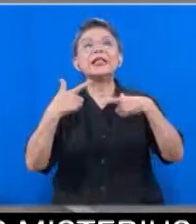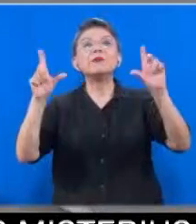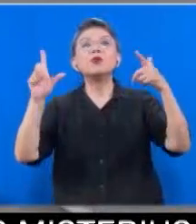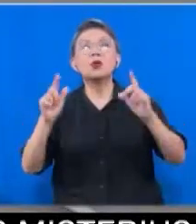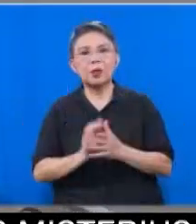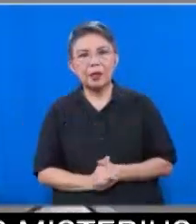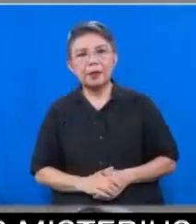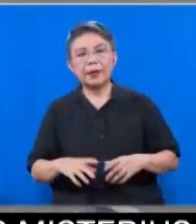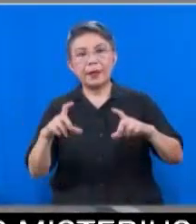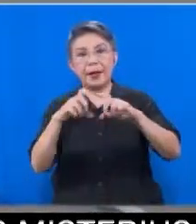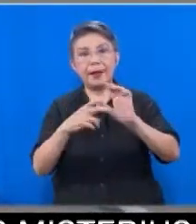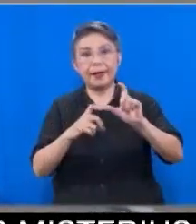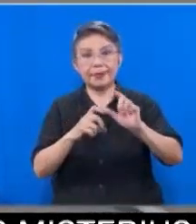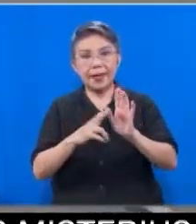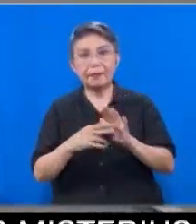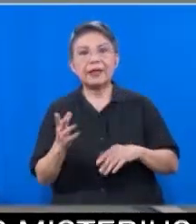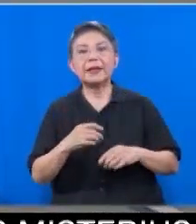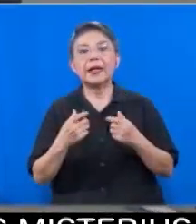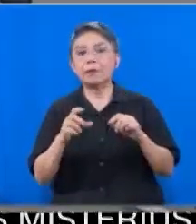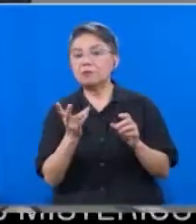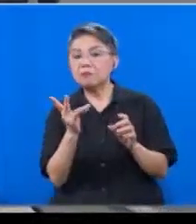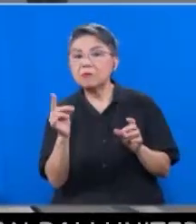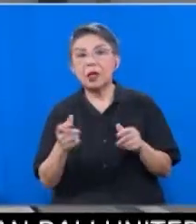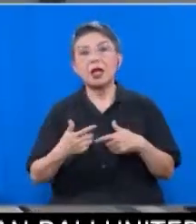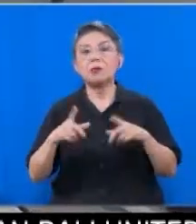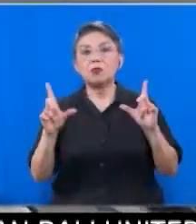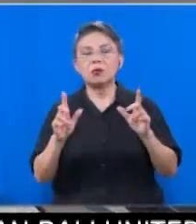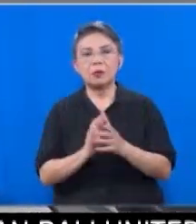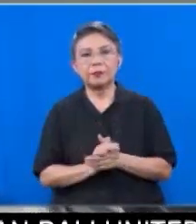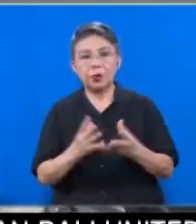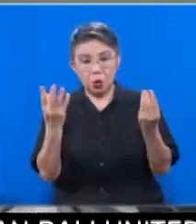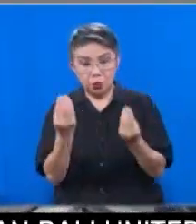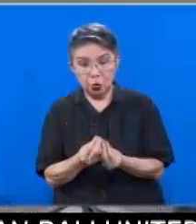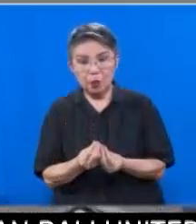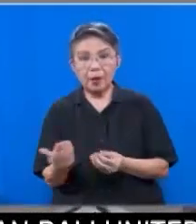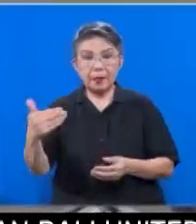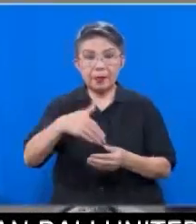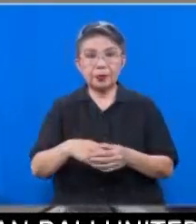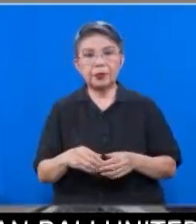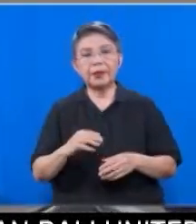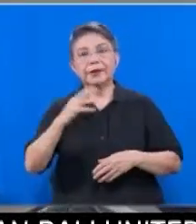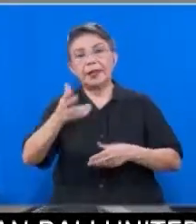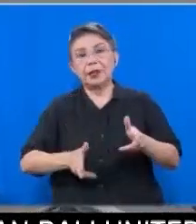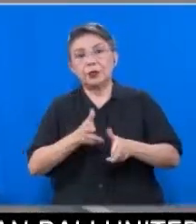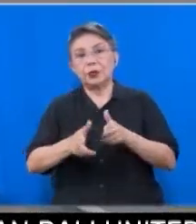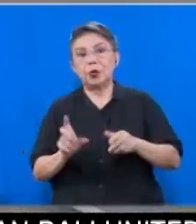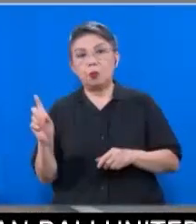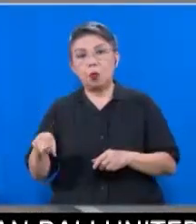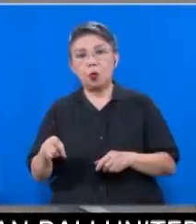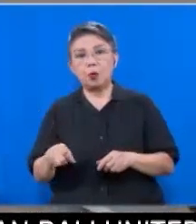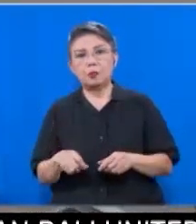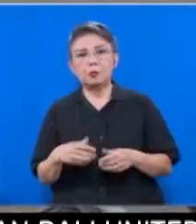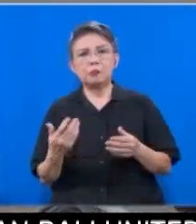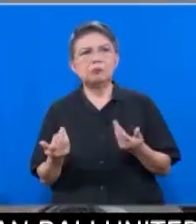untuk Sehingga tadi kami melakukan pengecekan untuk volume penumpang yang masuk ke stasiun Bogor itu masih belum mencapai